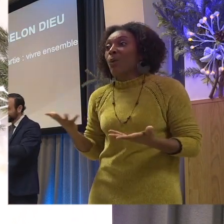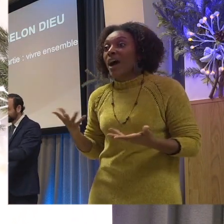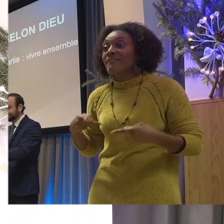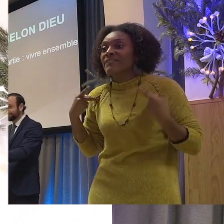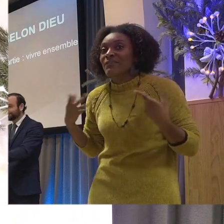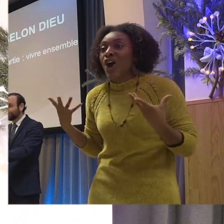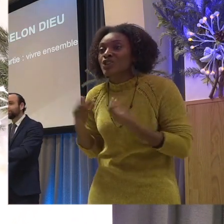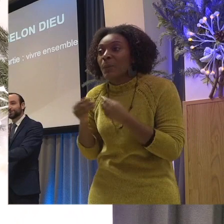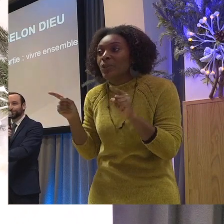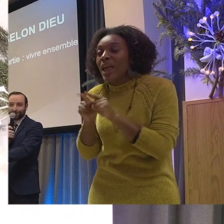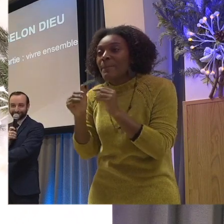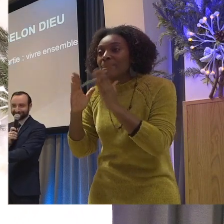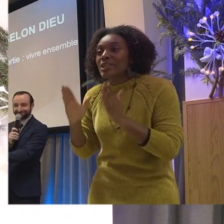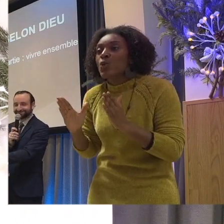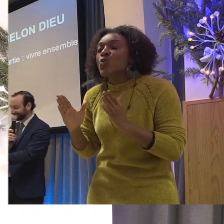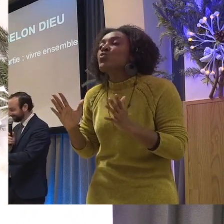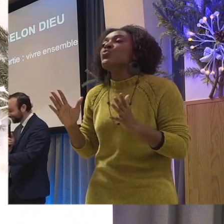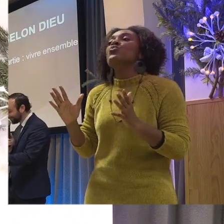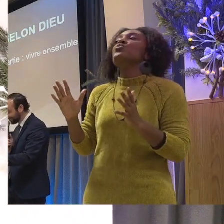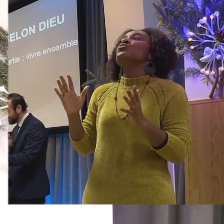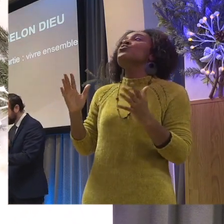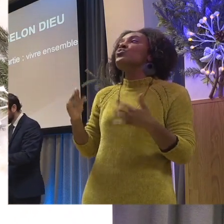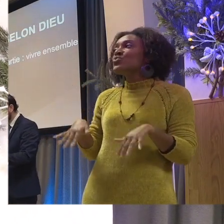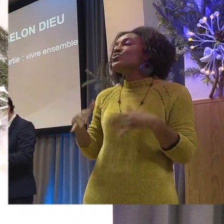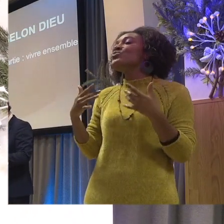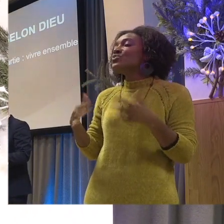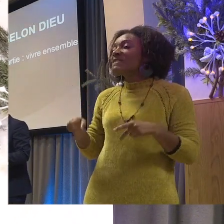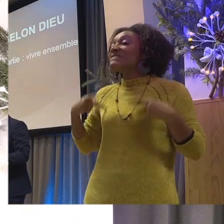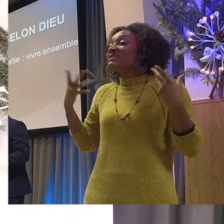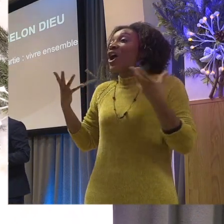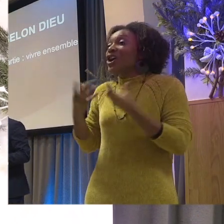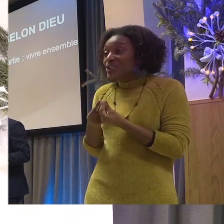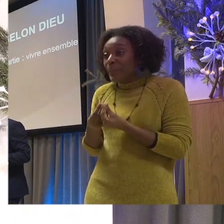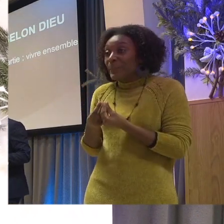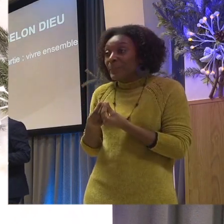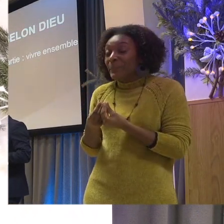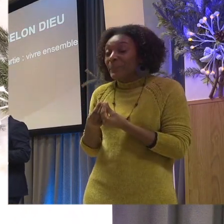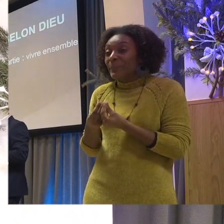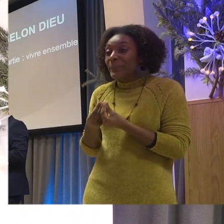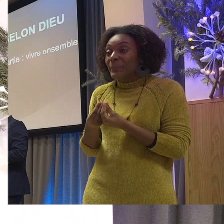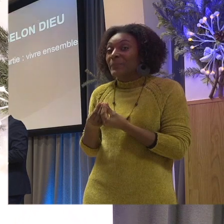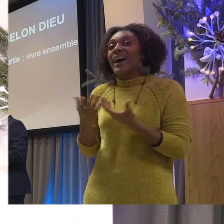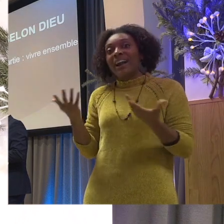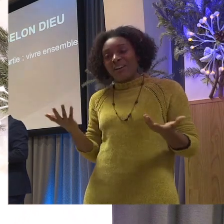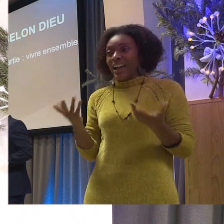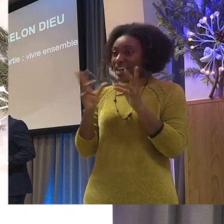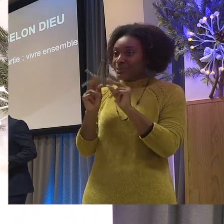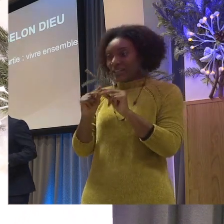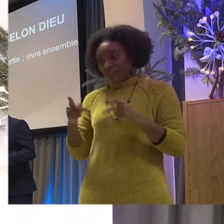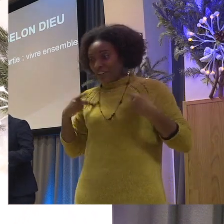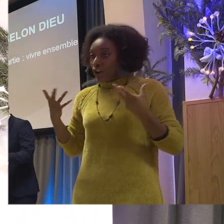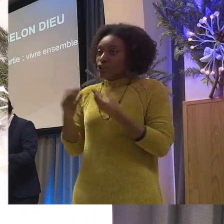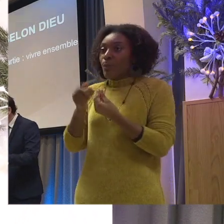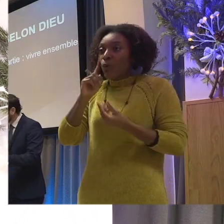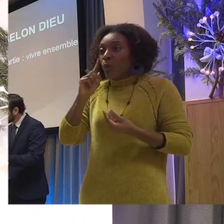ensemble. Toute une histoire. Toute une histoire. Vivre ensemble. Il s'agit maintenant de vivre ensemble parce que c'est